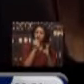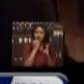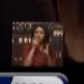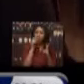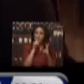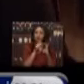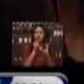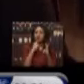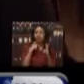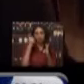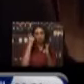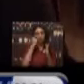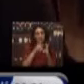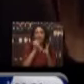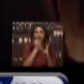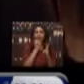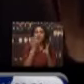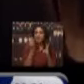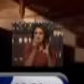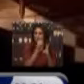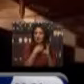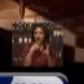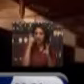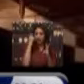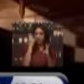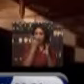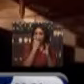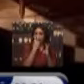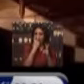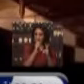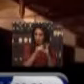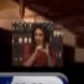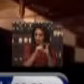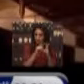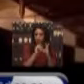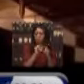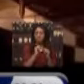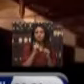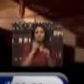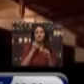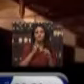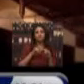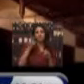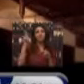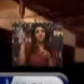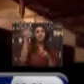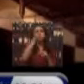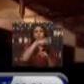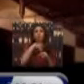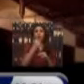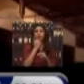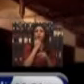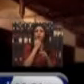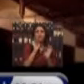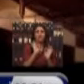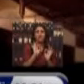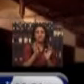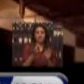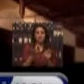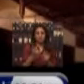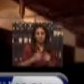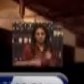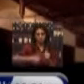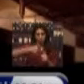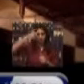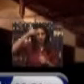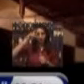وأنا بعترف إنه غلط كتير، لكن مين فينا ما بيغلطش؟ كل ما